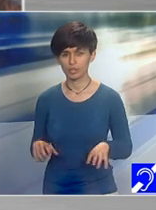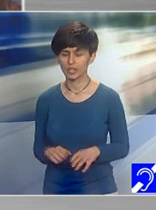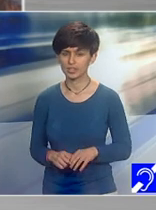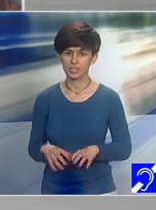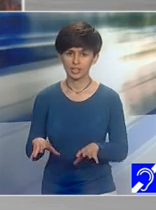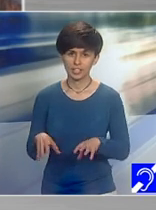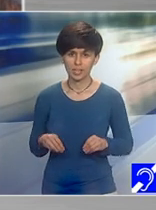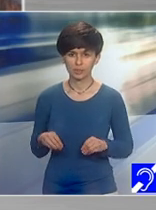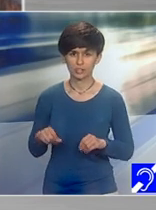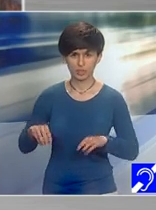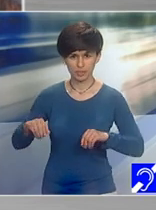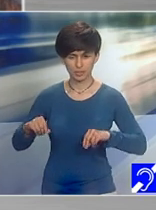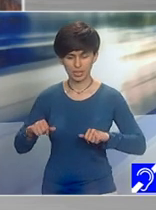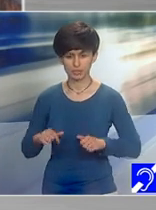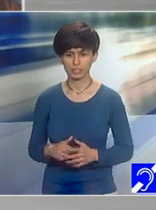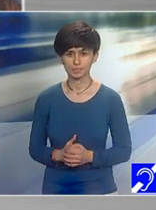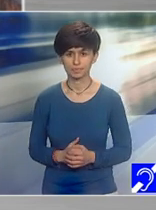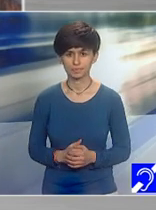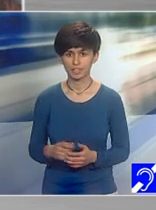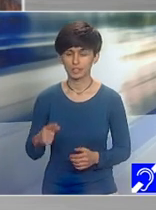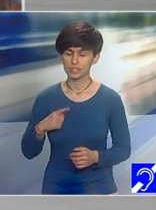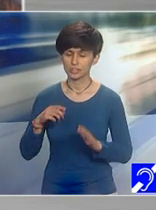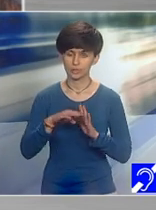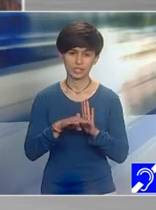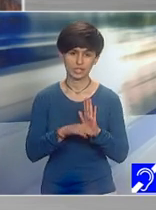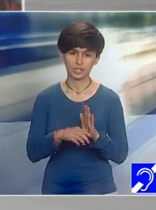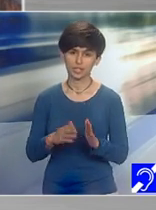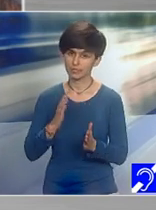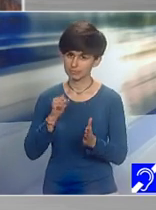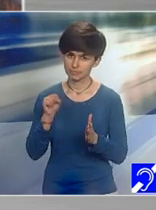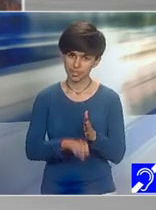niște reguli care trebuie impuse constructorilor, să nu ne ascundem după